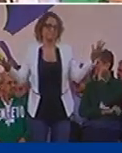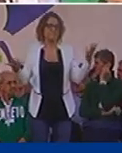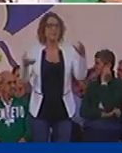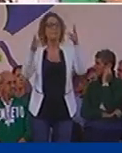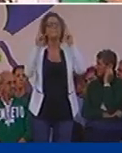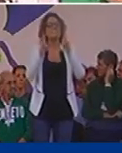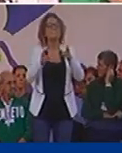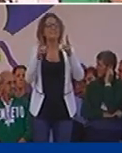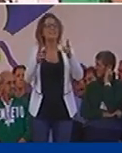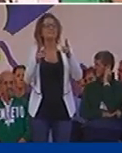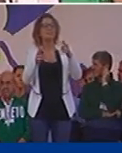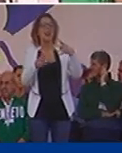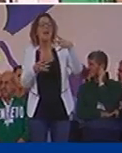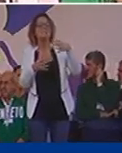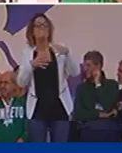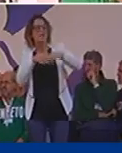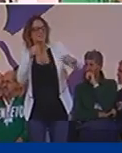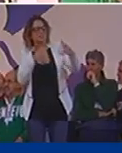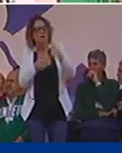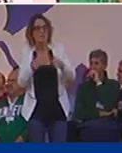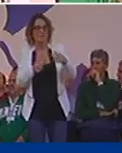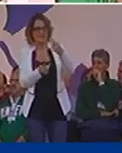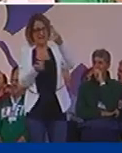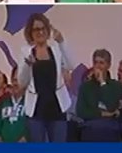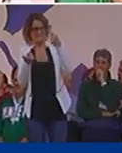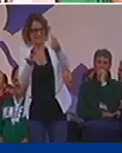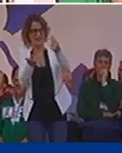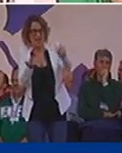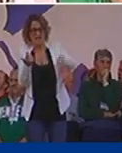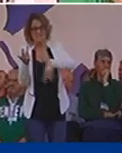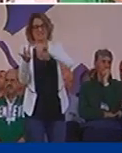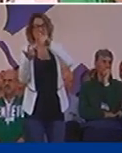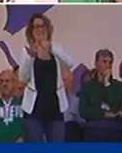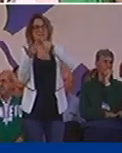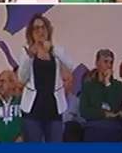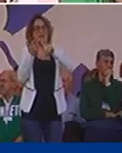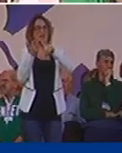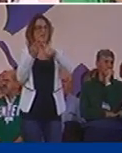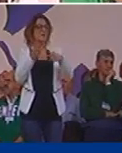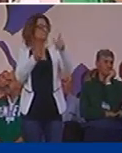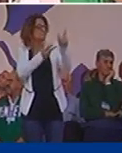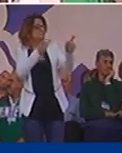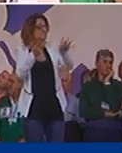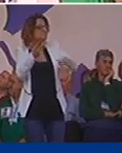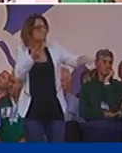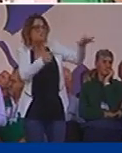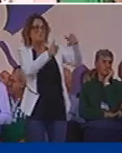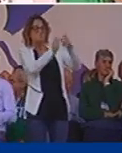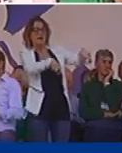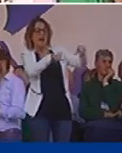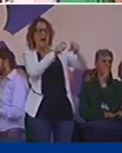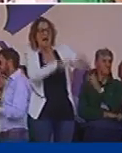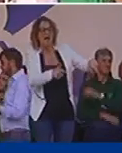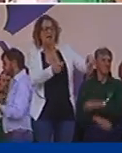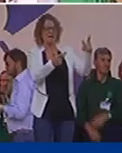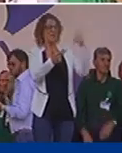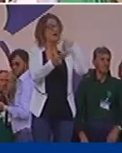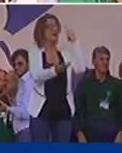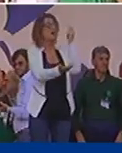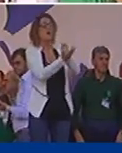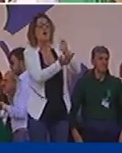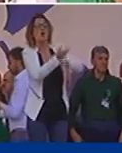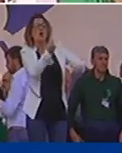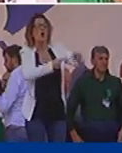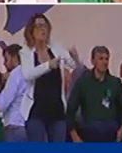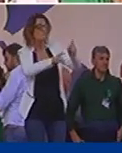della massoneria, della finanza, della fescia dei banchieri, dei compratori di